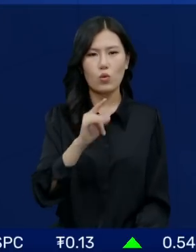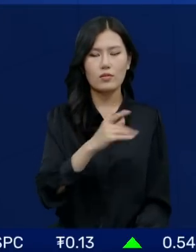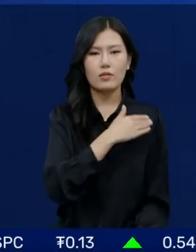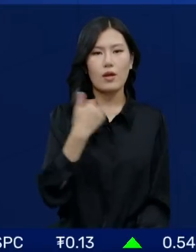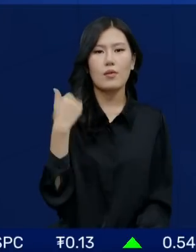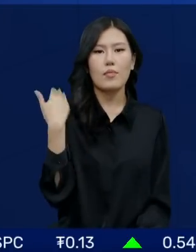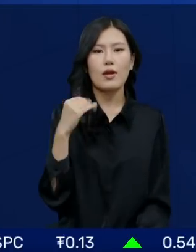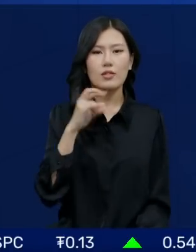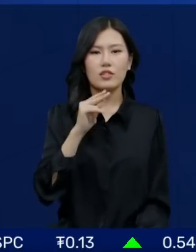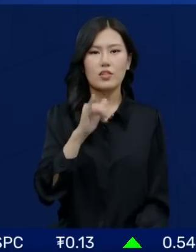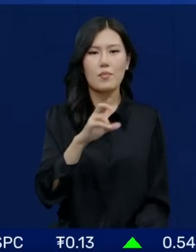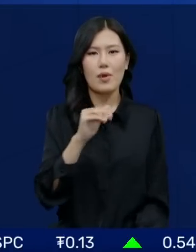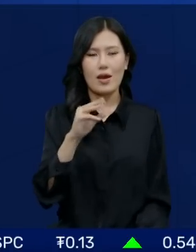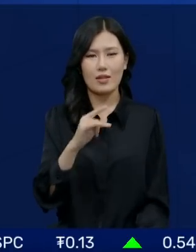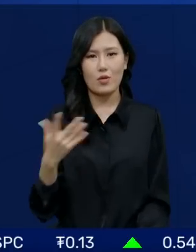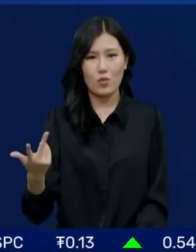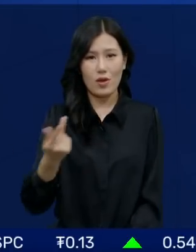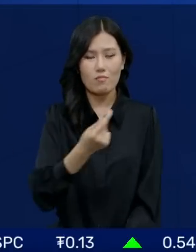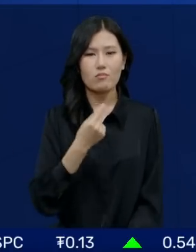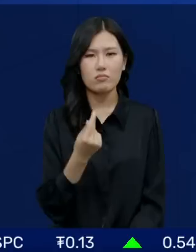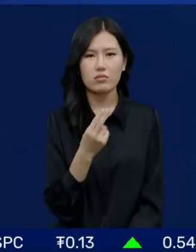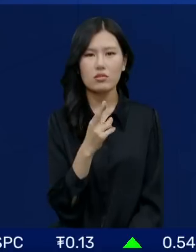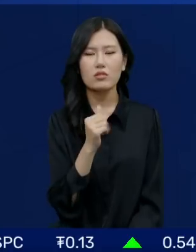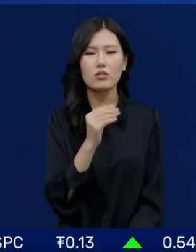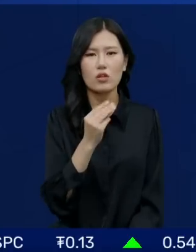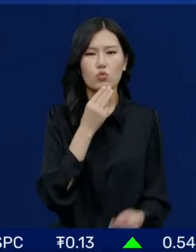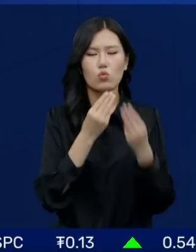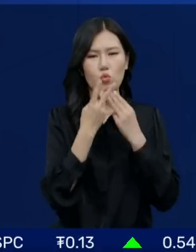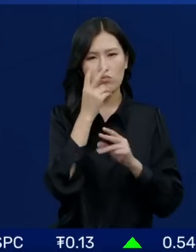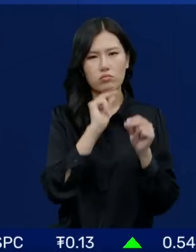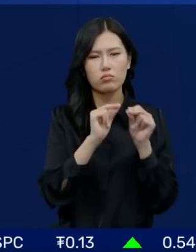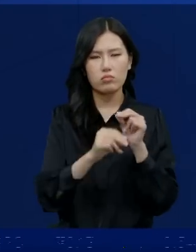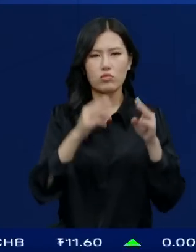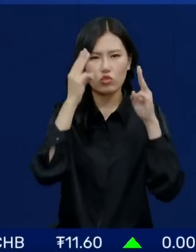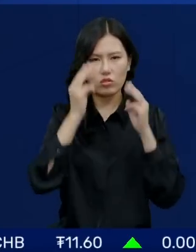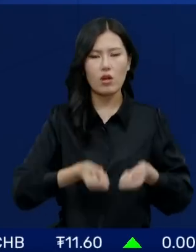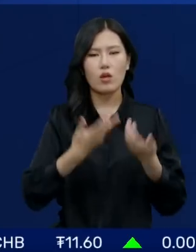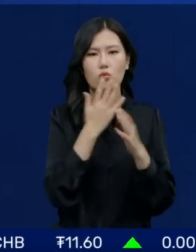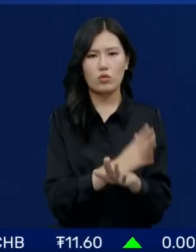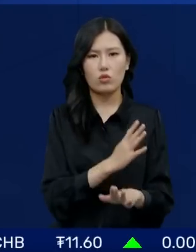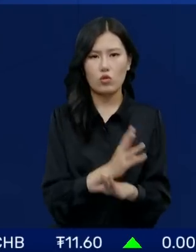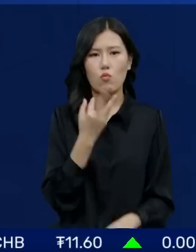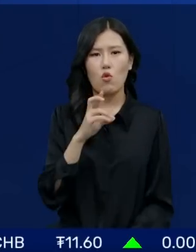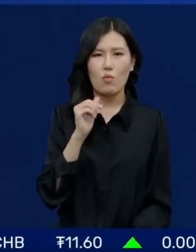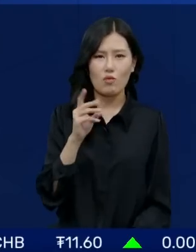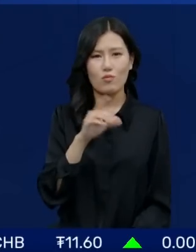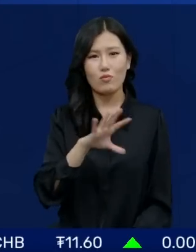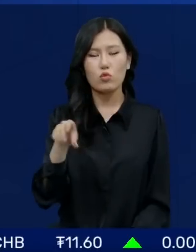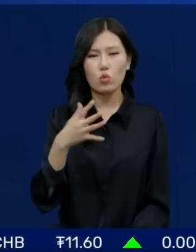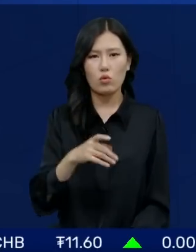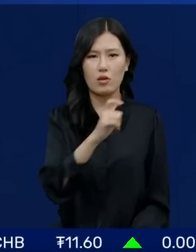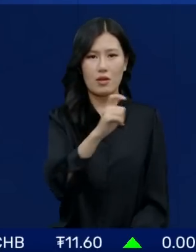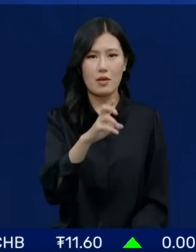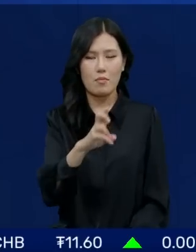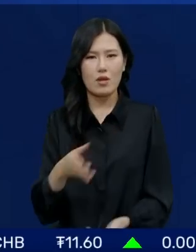дарга асан Шинбаатар нартай холбогдох хэргийг шүүн хилэлцэж шийдвэрээ гаргасан байна. Мөнх Бат нар нь худалдаа Хөгжлийн банкд давуу байдал